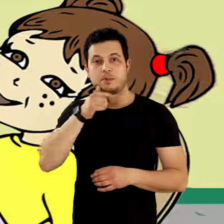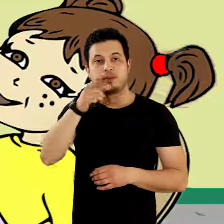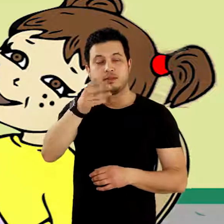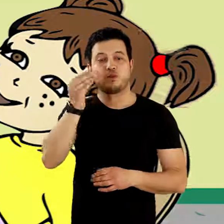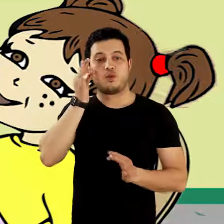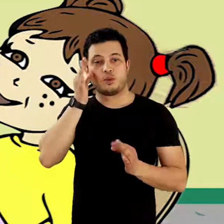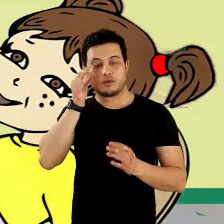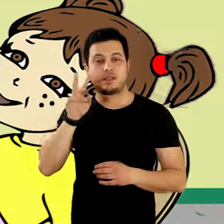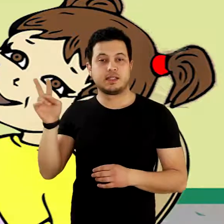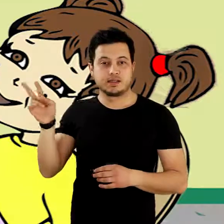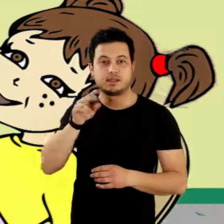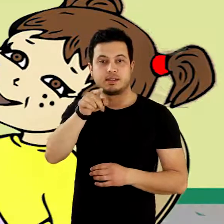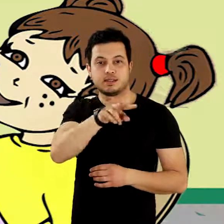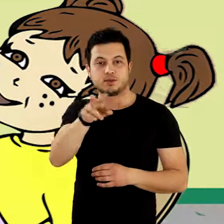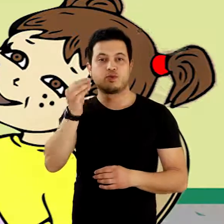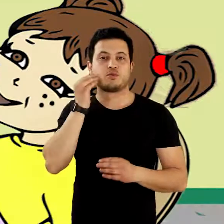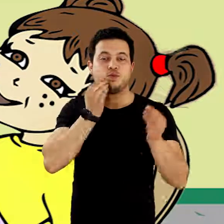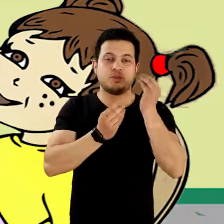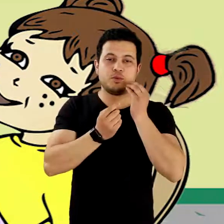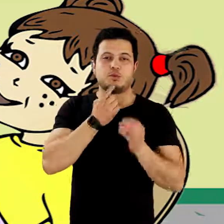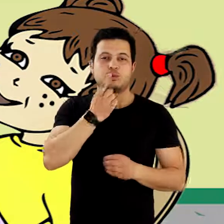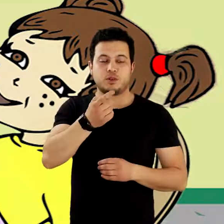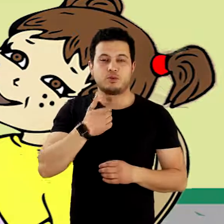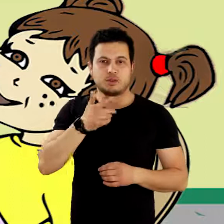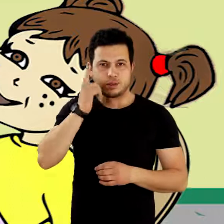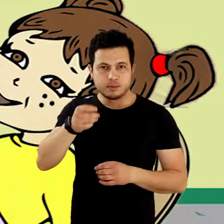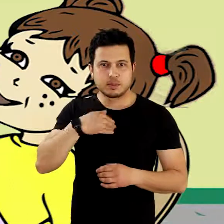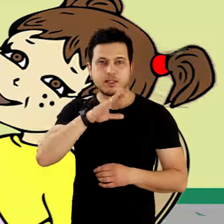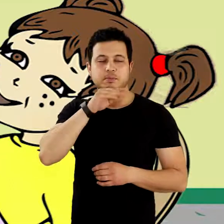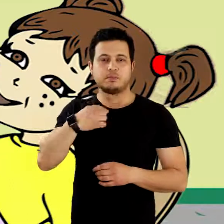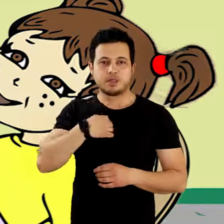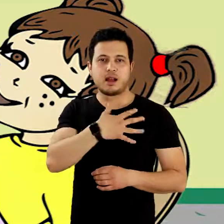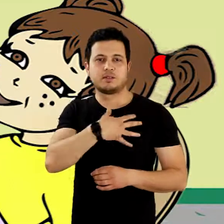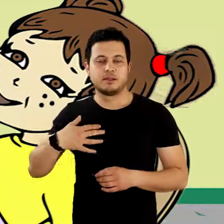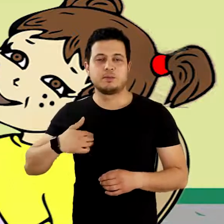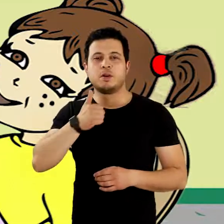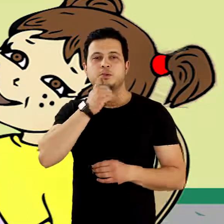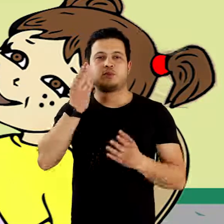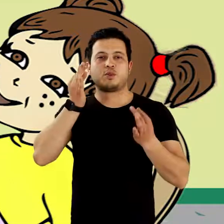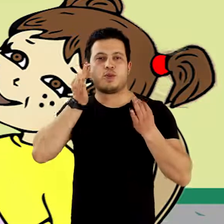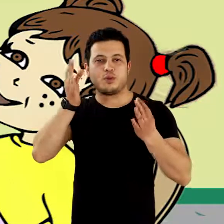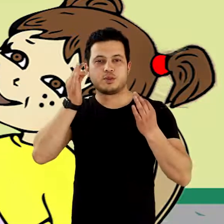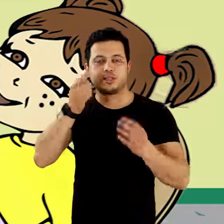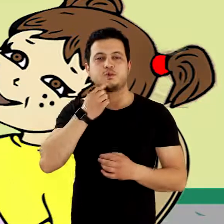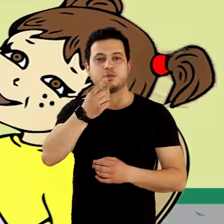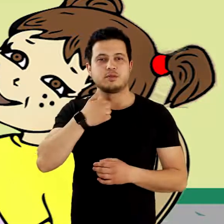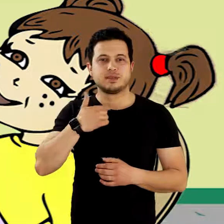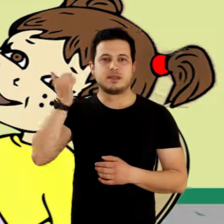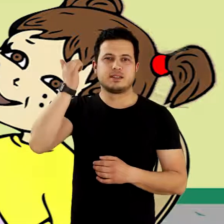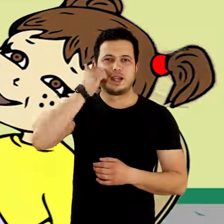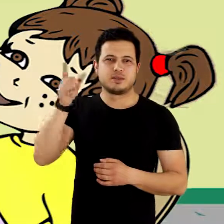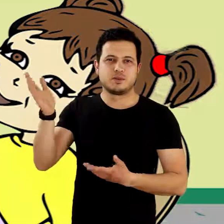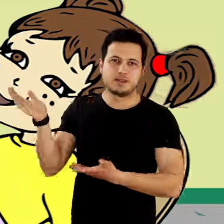öpüyorlarmış. Aa gerçekten mi dedeciğim? Biz de onları çok özledik. Keşke onlar da